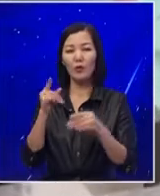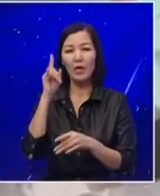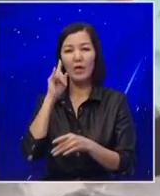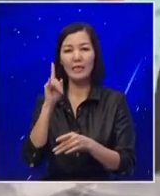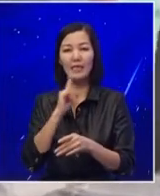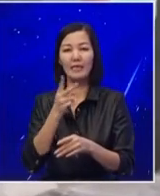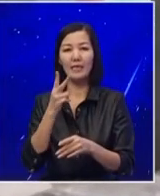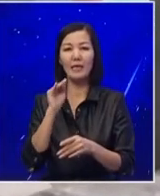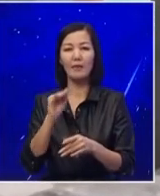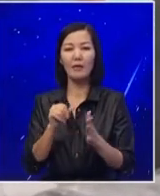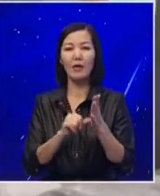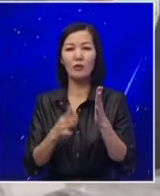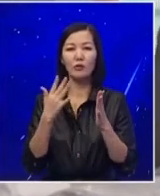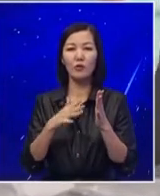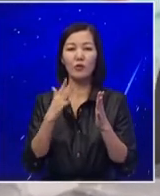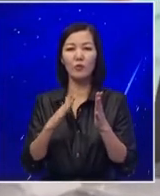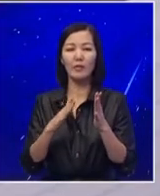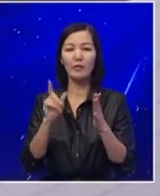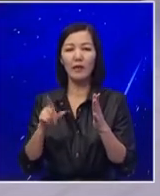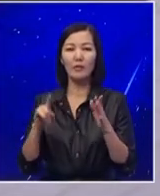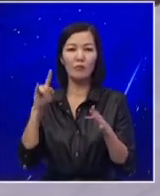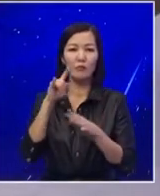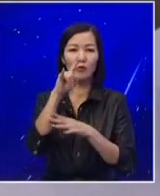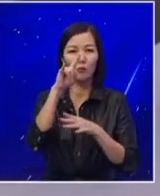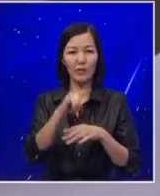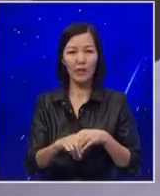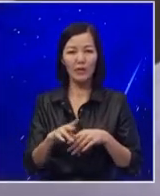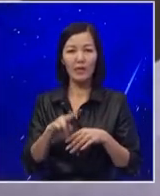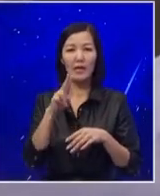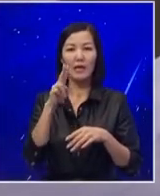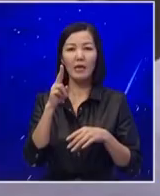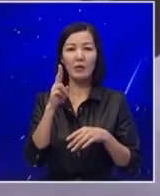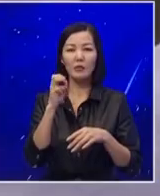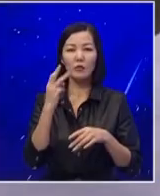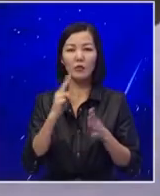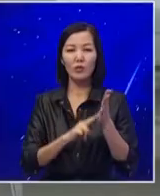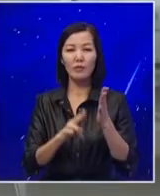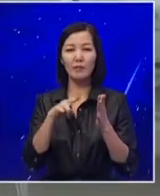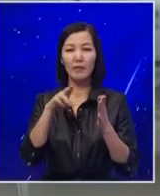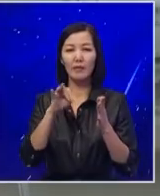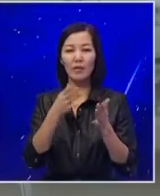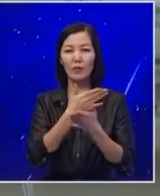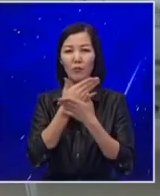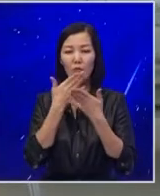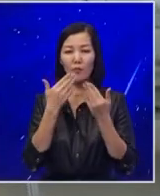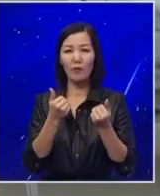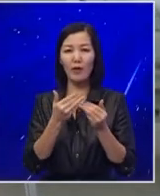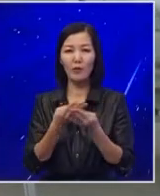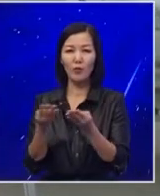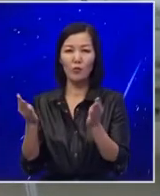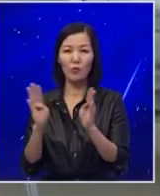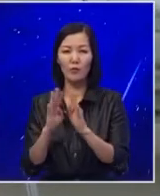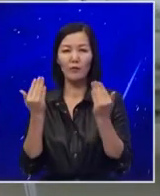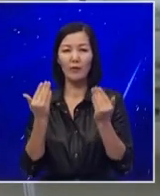сырттан 2655 жолаушы ұшып келді. Оның 372-сіне ПТР анықтамасы болмаған. Анықтамасыз келген азаматтар оқшауланып,